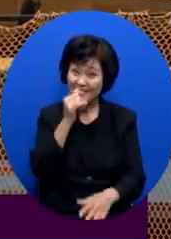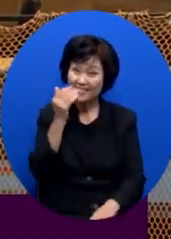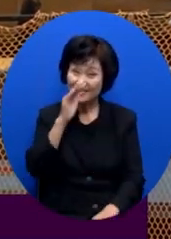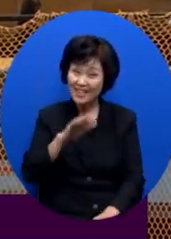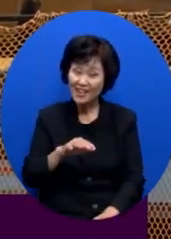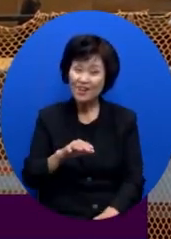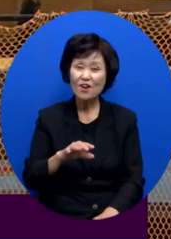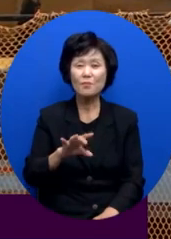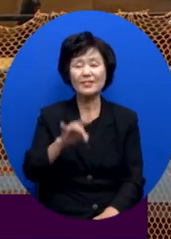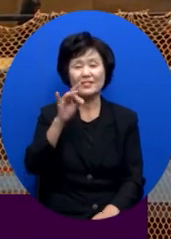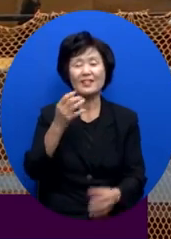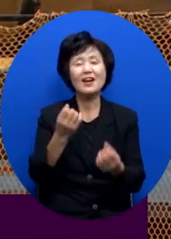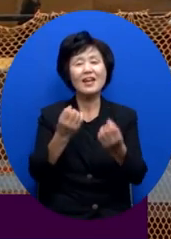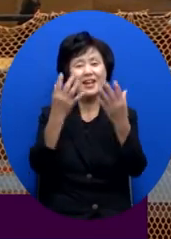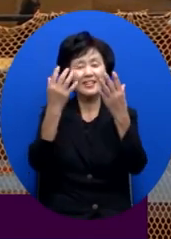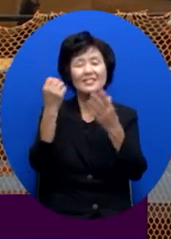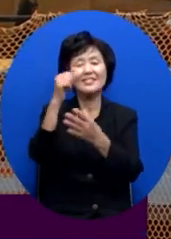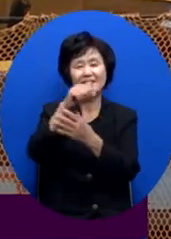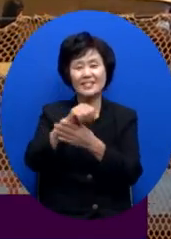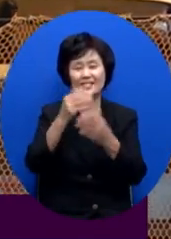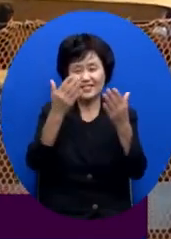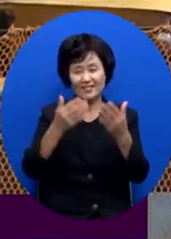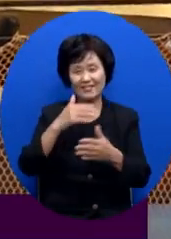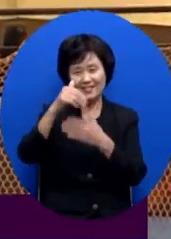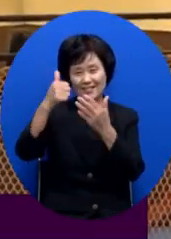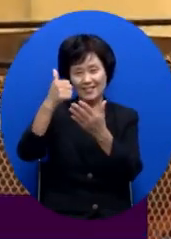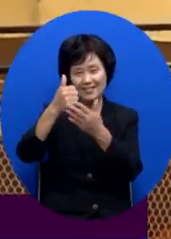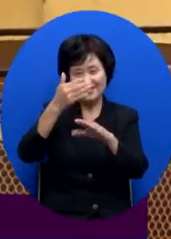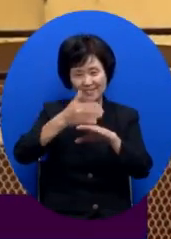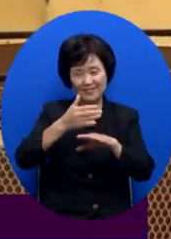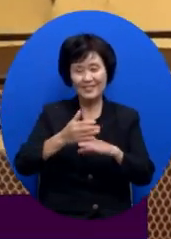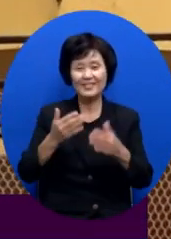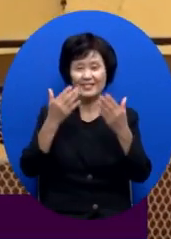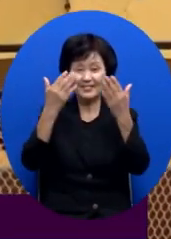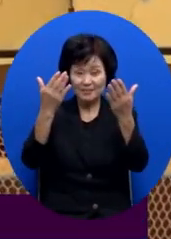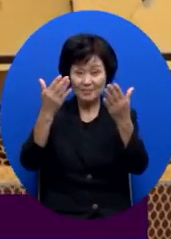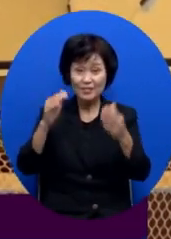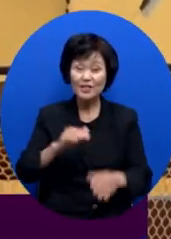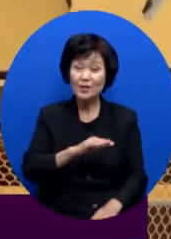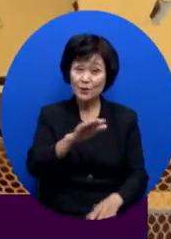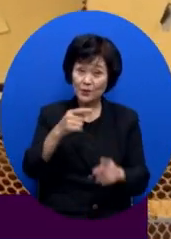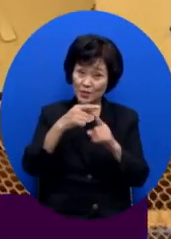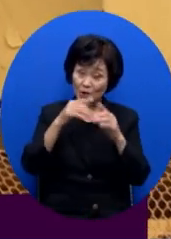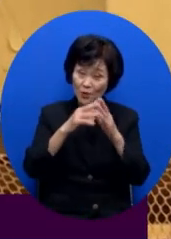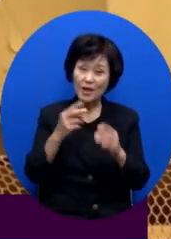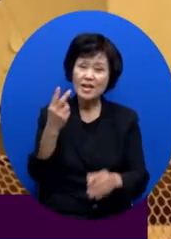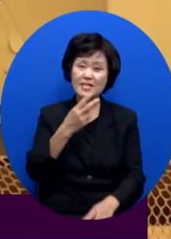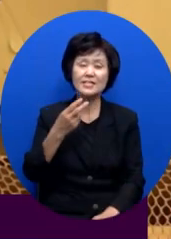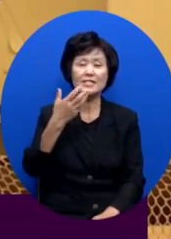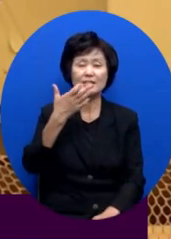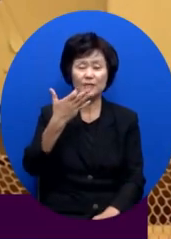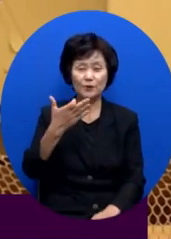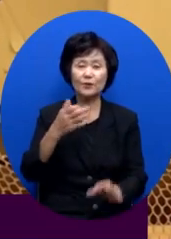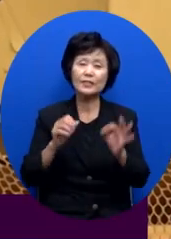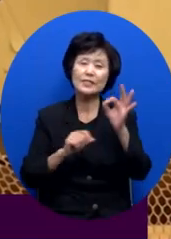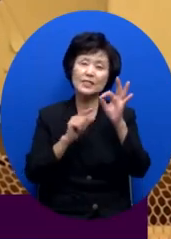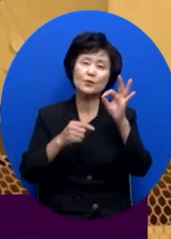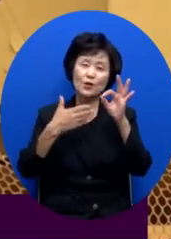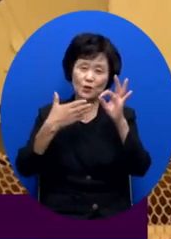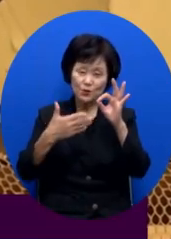먼저는 이 행사를 할 수 있게 허락해 주신 하나님께 감사를 드립니다. 저희 연세중앙교회가 2019년도 10월 9일